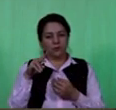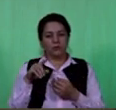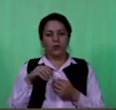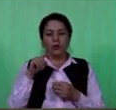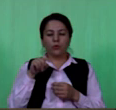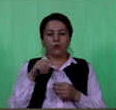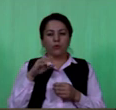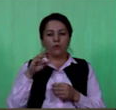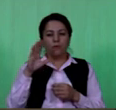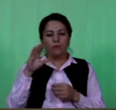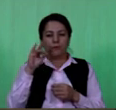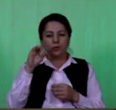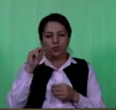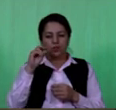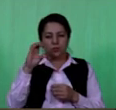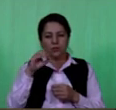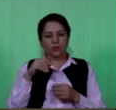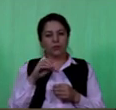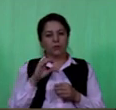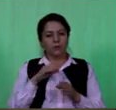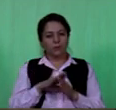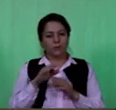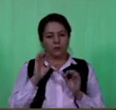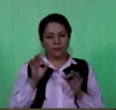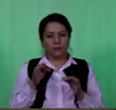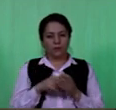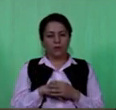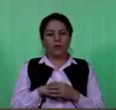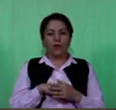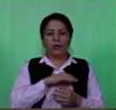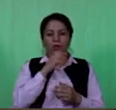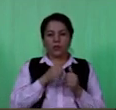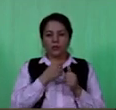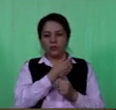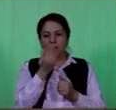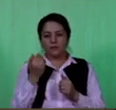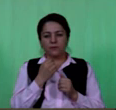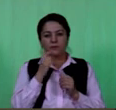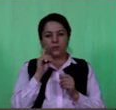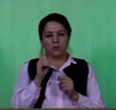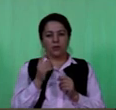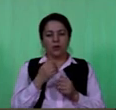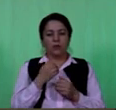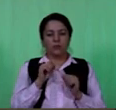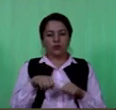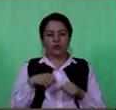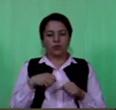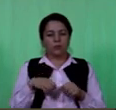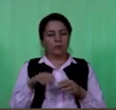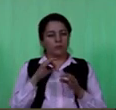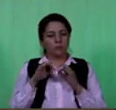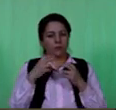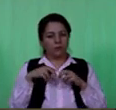я думаю что каждый из вас может выполнять проверку сложение либо у читаем первое слагаемое либо